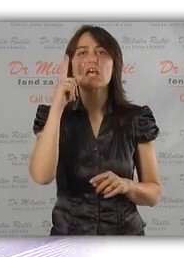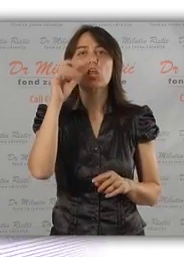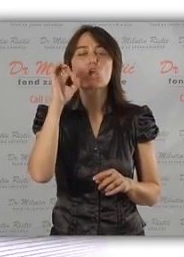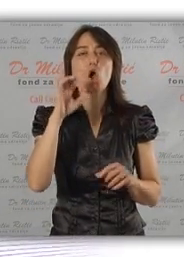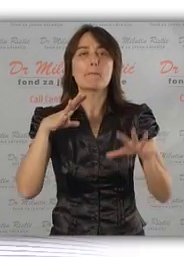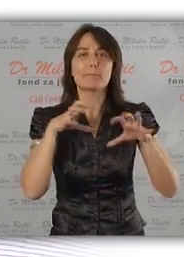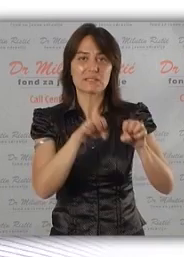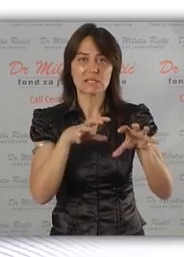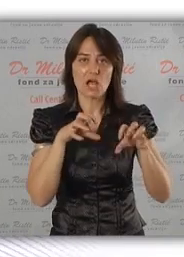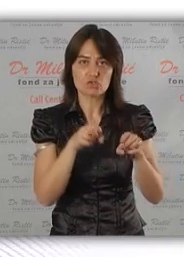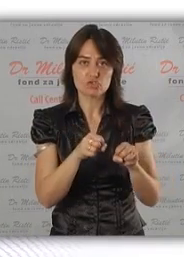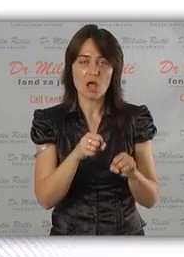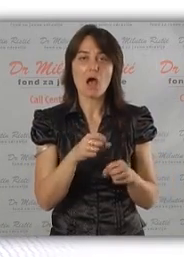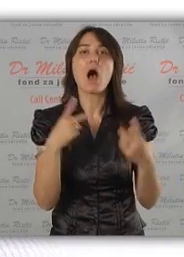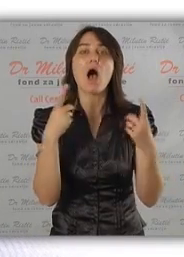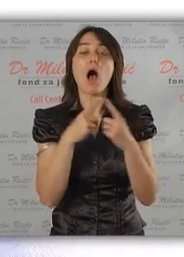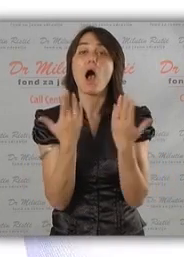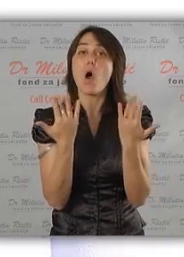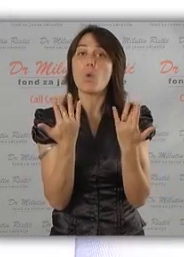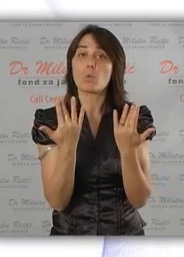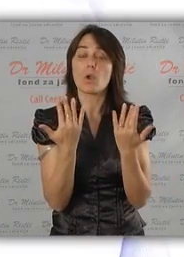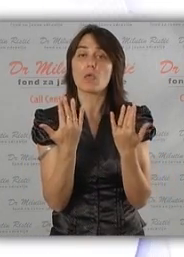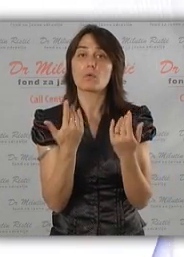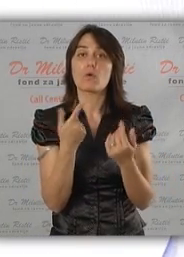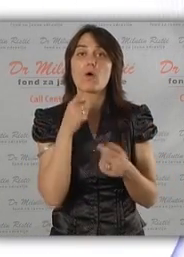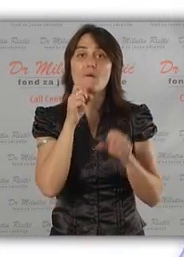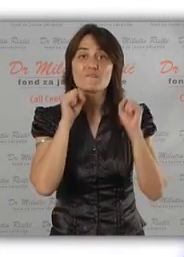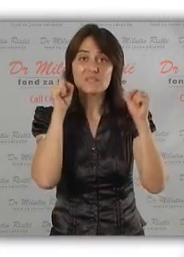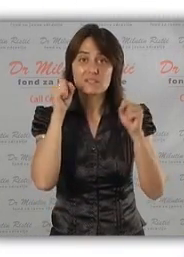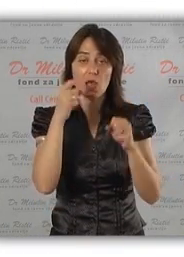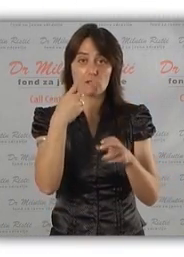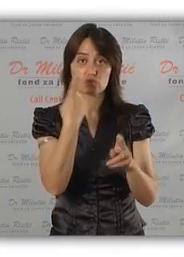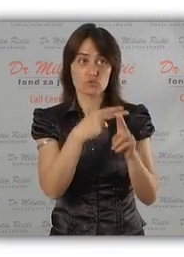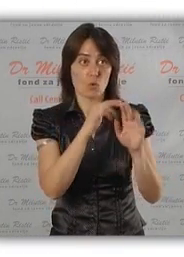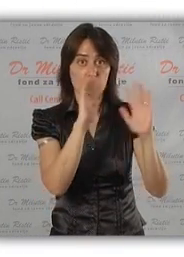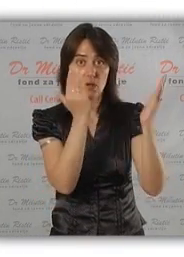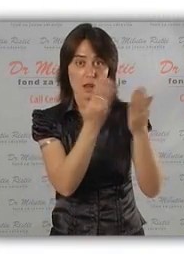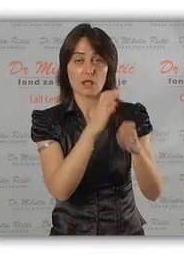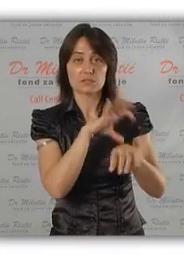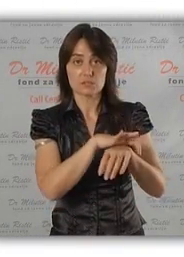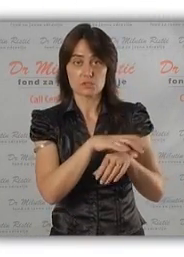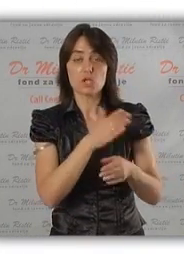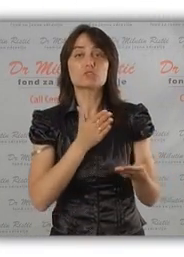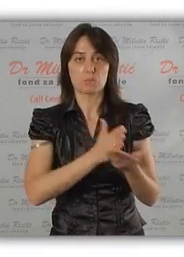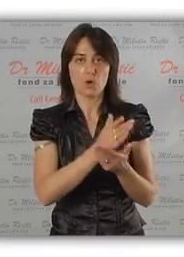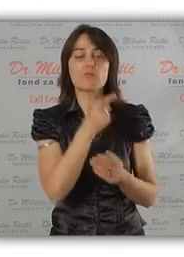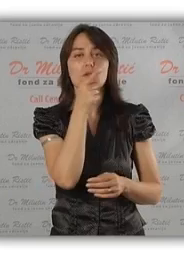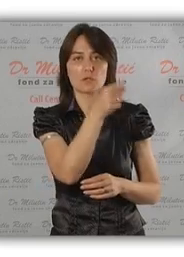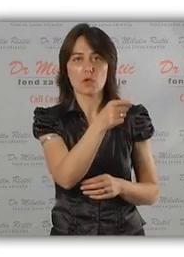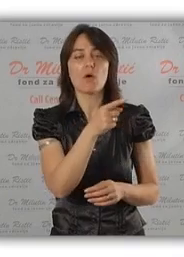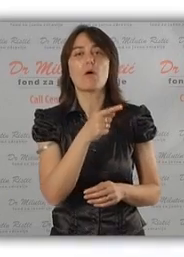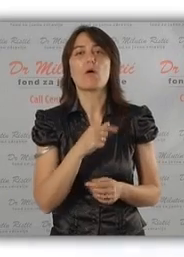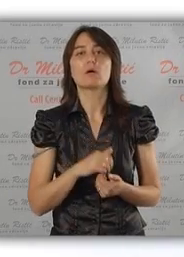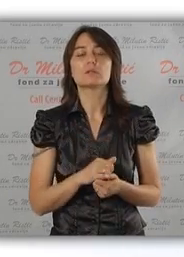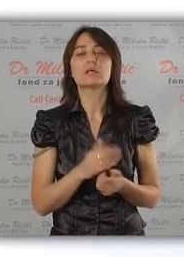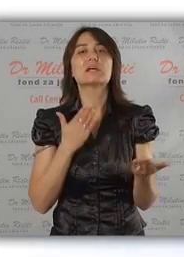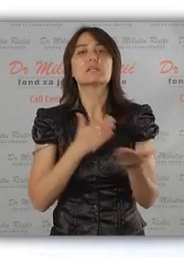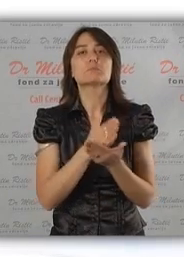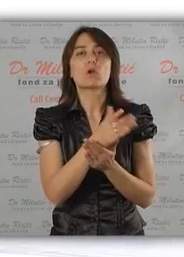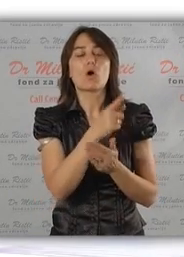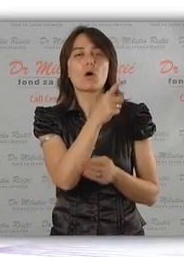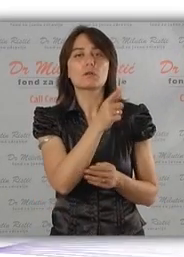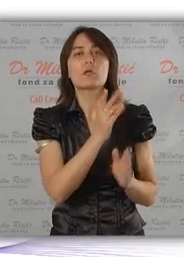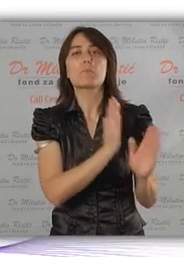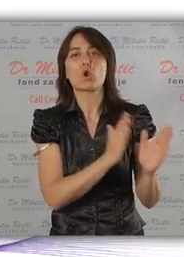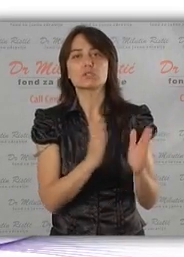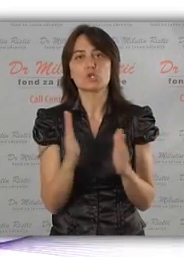kućnim uslovima, to je primjena krioterapije ili kriomasaže, a ukoliko se u fizijatrijskoj ordinaciji sprovodi,